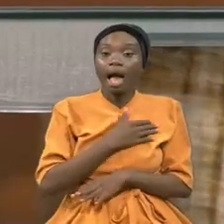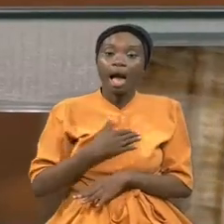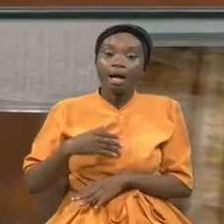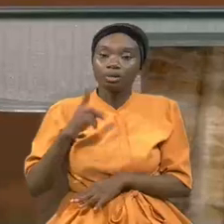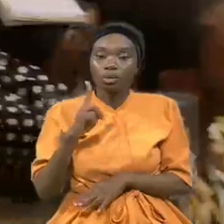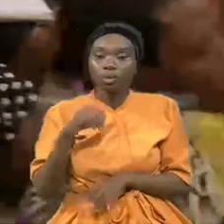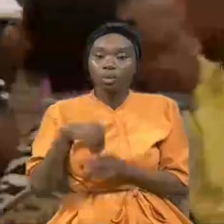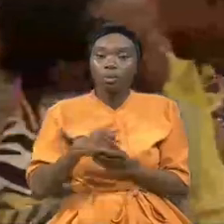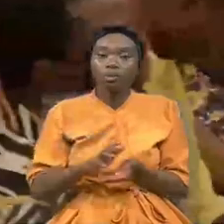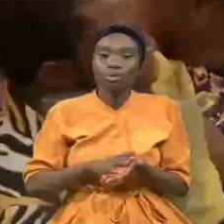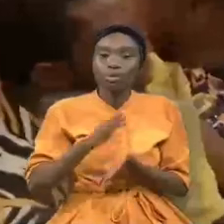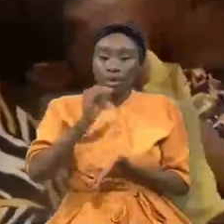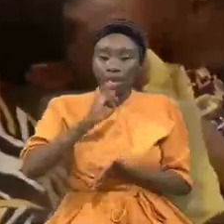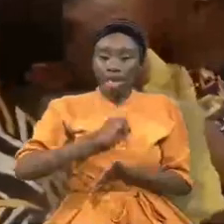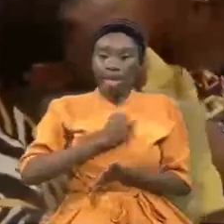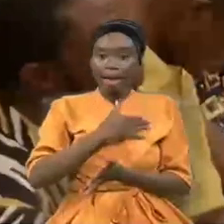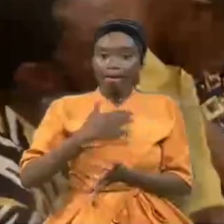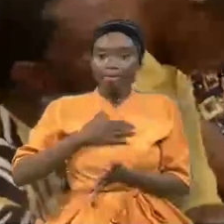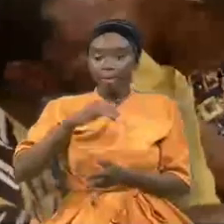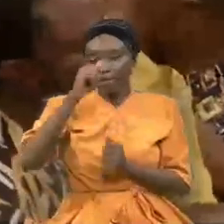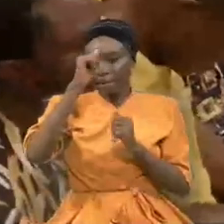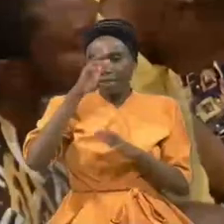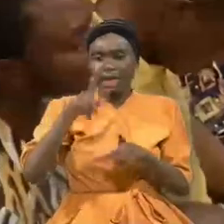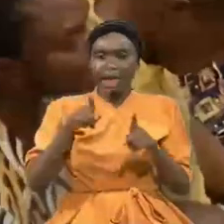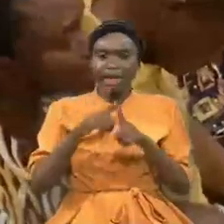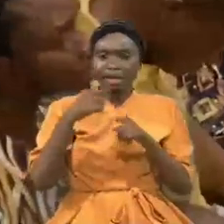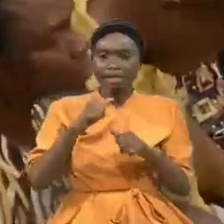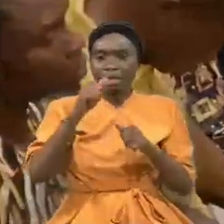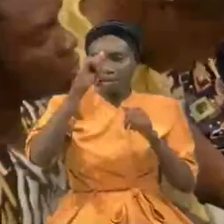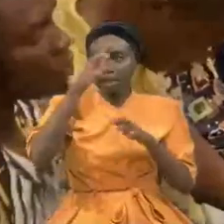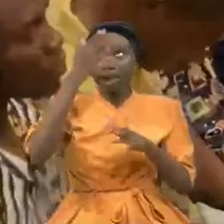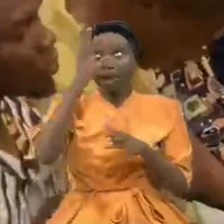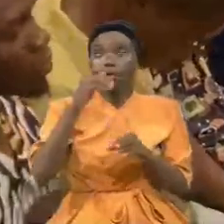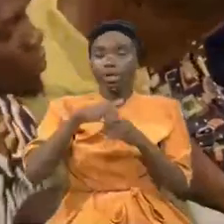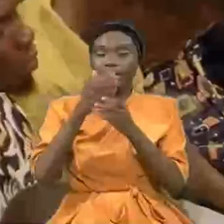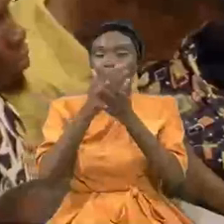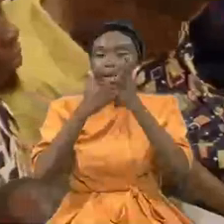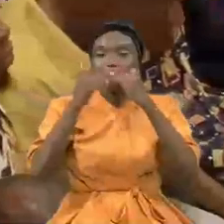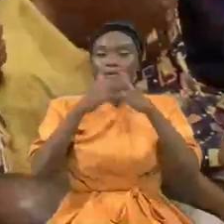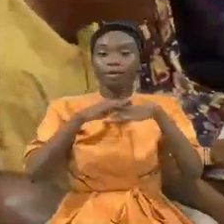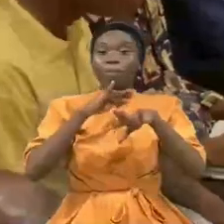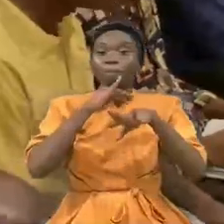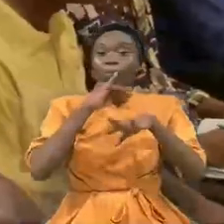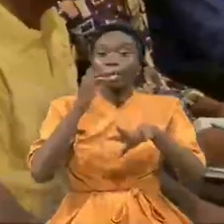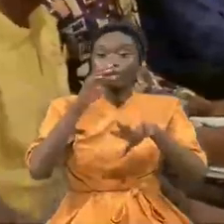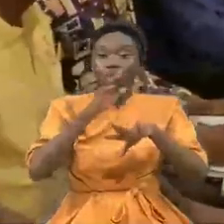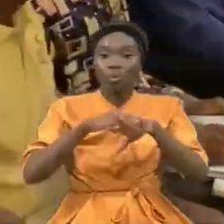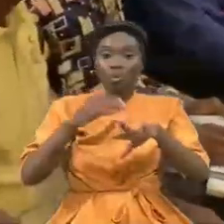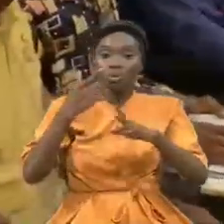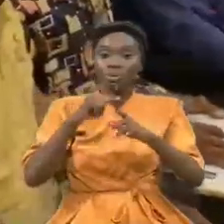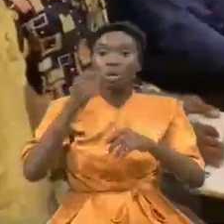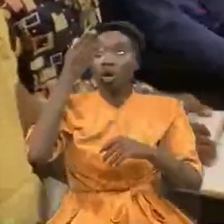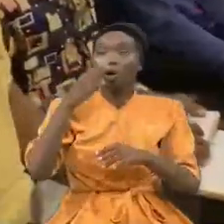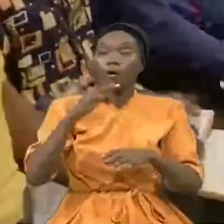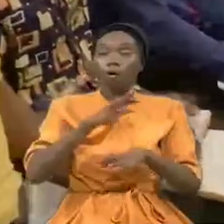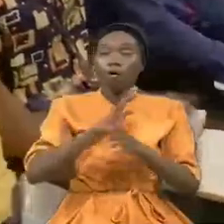un en gloire. Moi et mon Père, et comme Dieu, le Père Dieu au ciel est appelé le Dieu